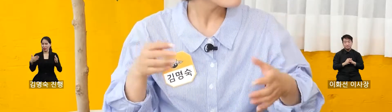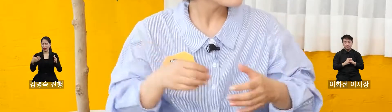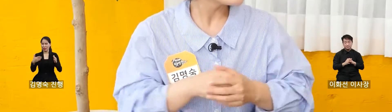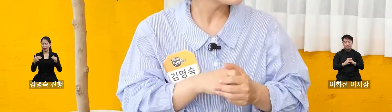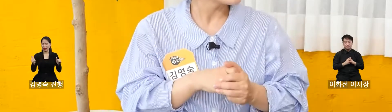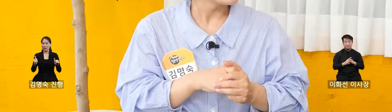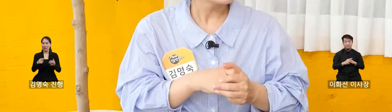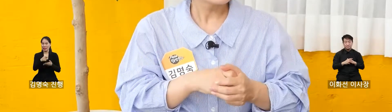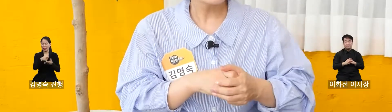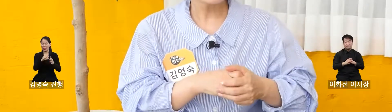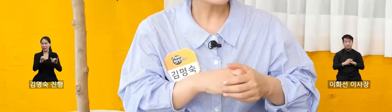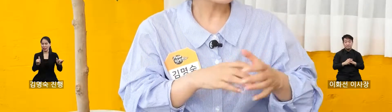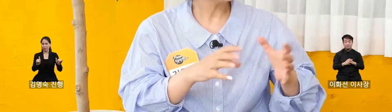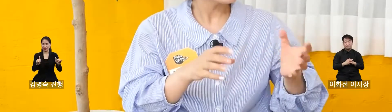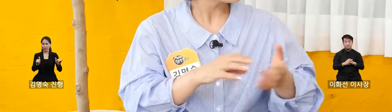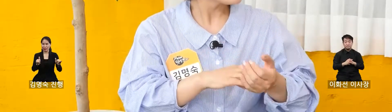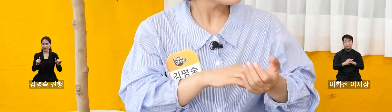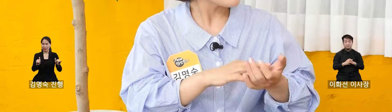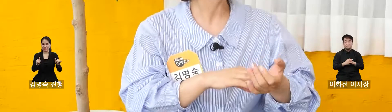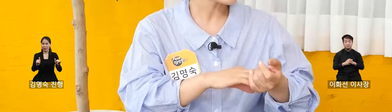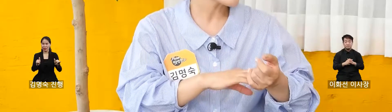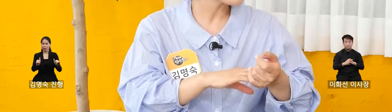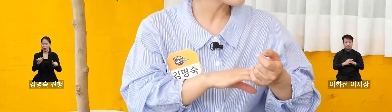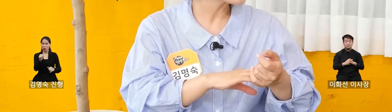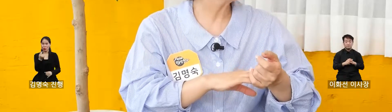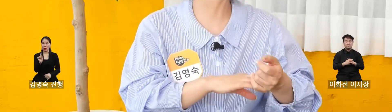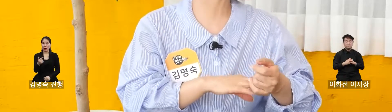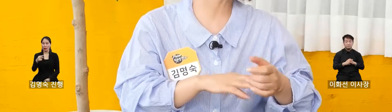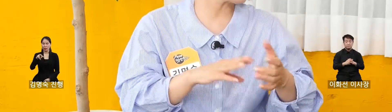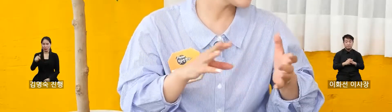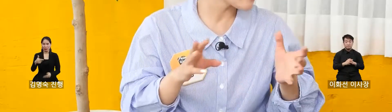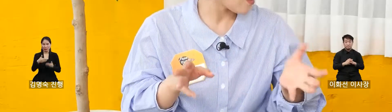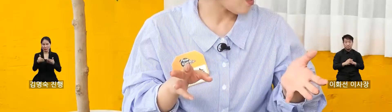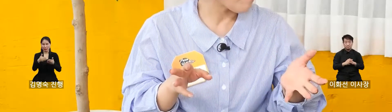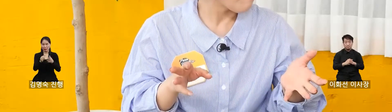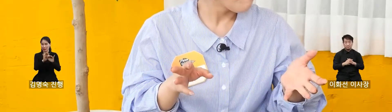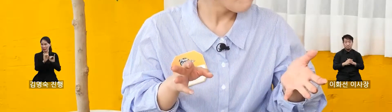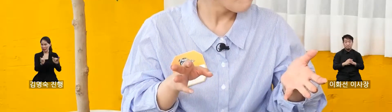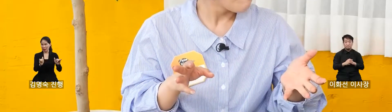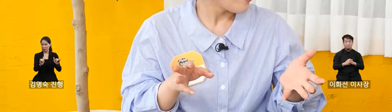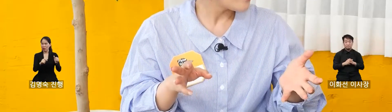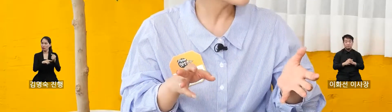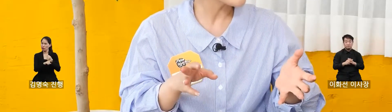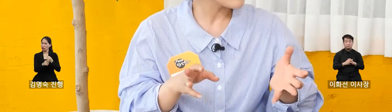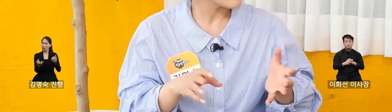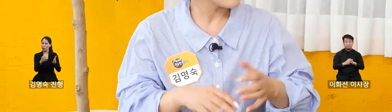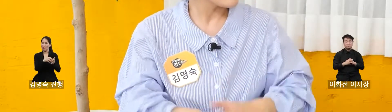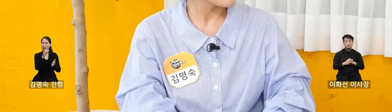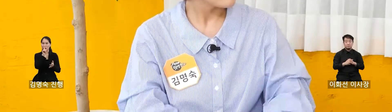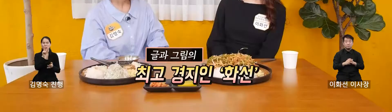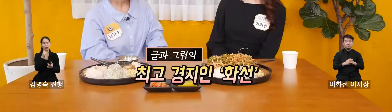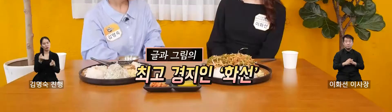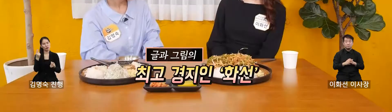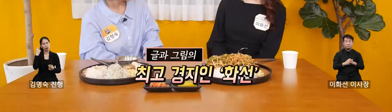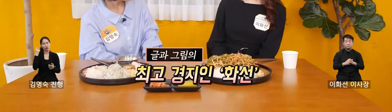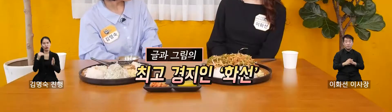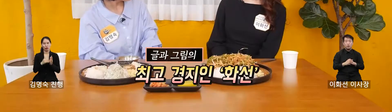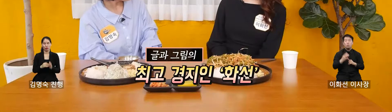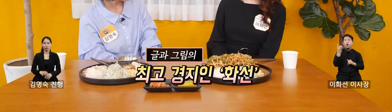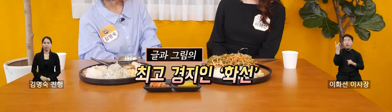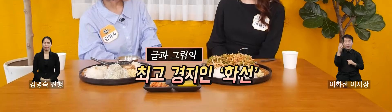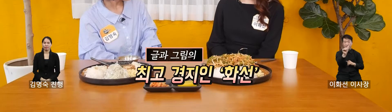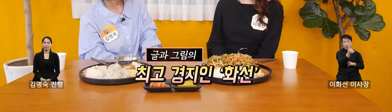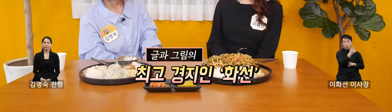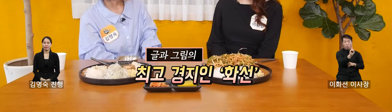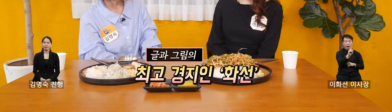그 작가분에 네. 의하면 뭐 화선하면 그림 그리는 사람 네 맞습니다. 이렇게 예. 글과